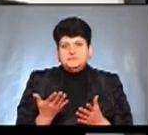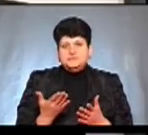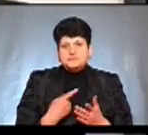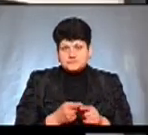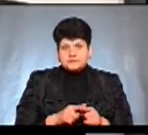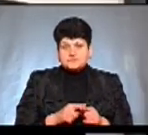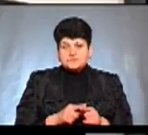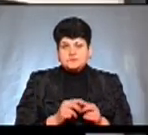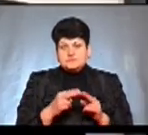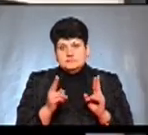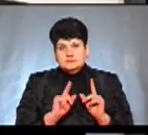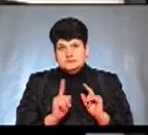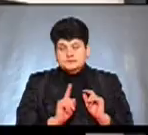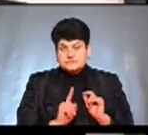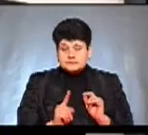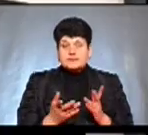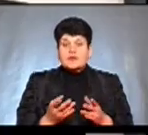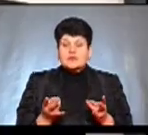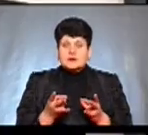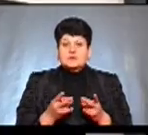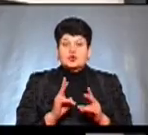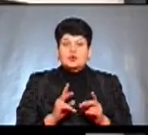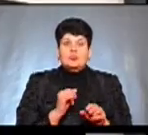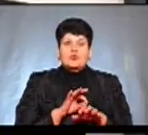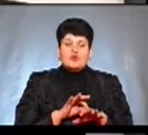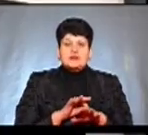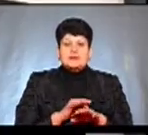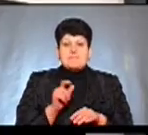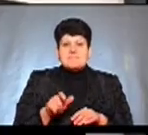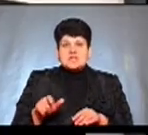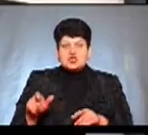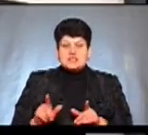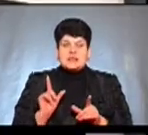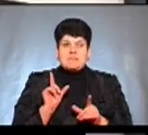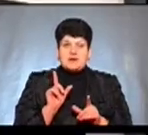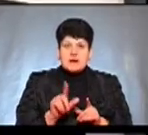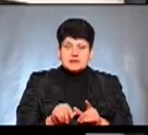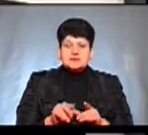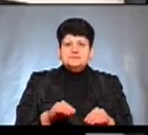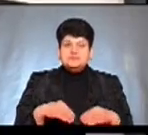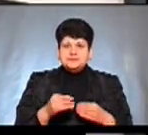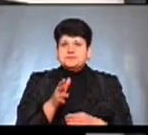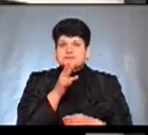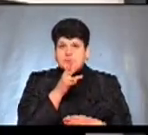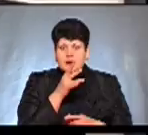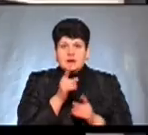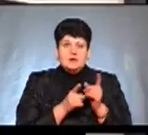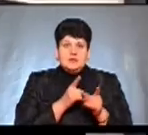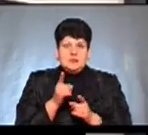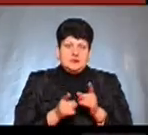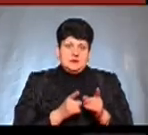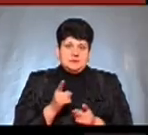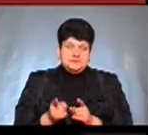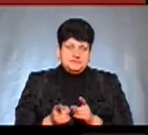також повинні бути компанії, які здійснюють пасажирські перевезення. Це треба заздалегідь дати час для зміни маршрутів,